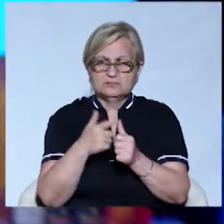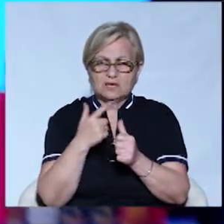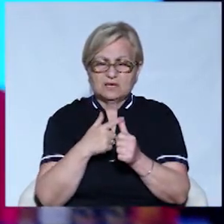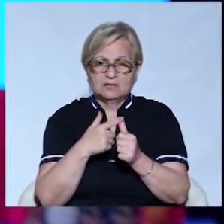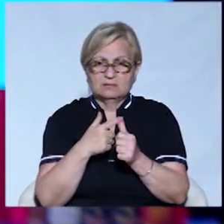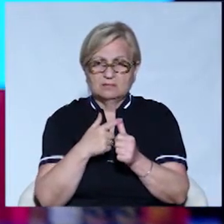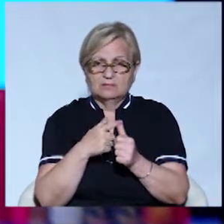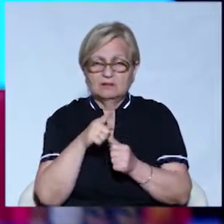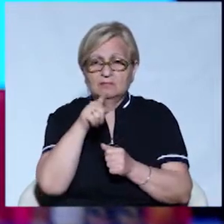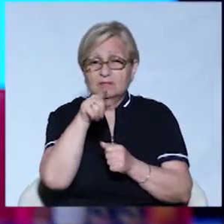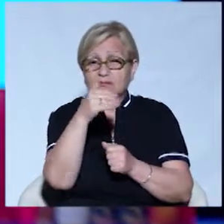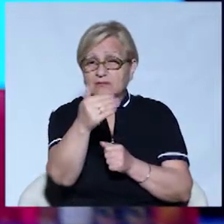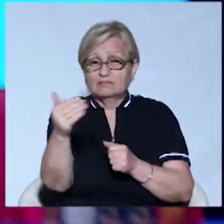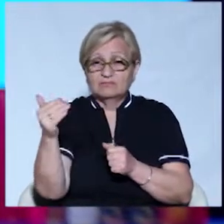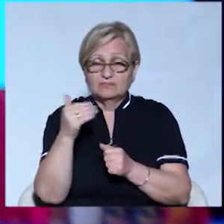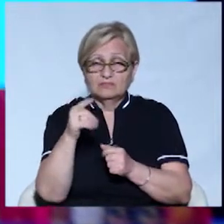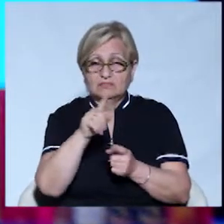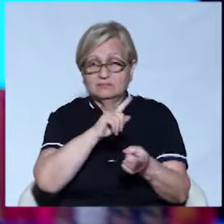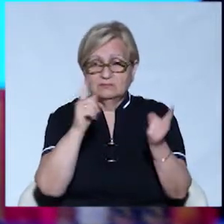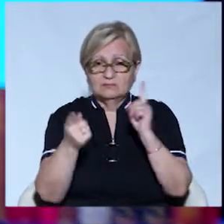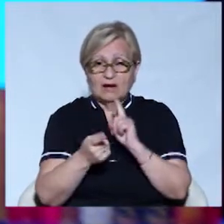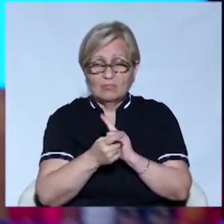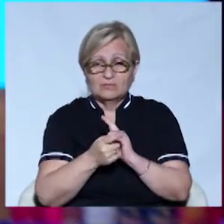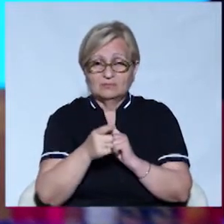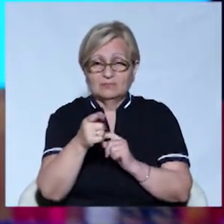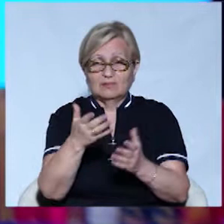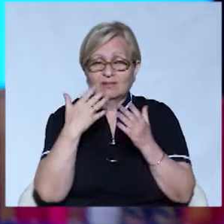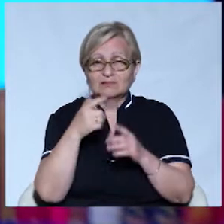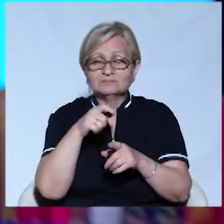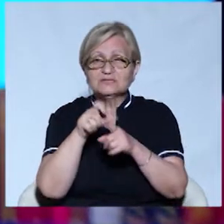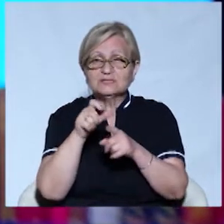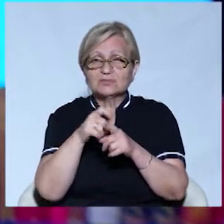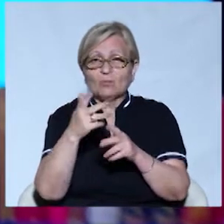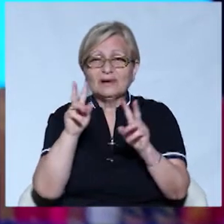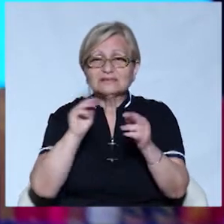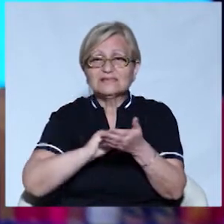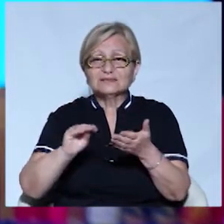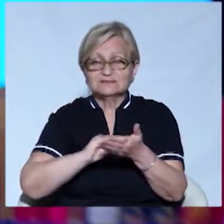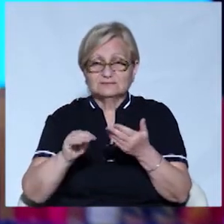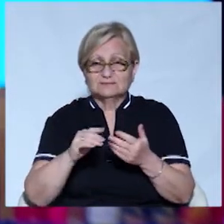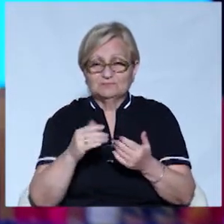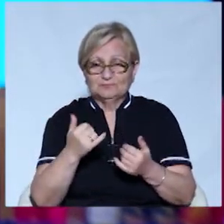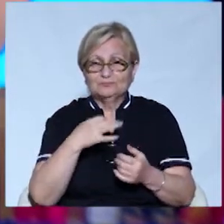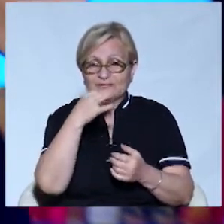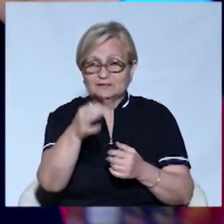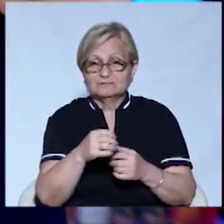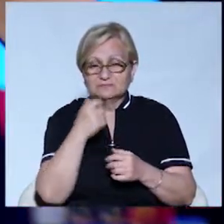სახელები და თქვენ ნაწარმოებიც კი გამოიცნოთ, რავი გულისხმე. აი შევეცდები.